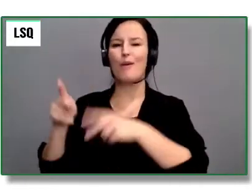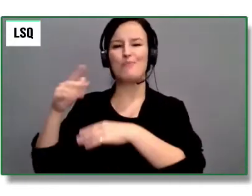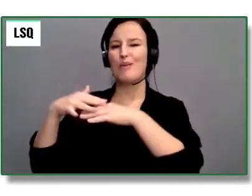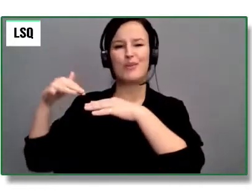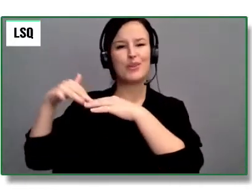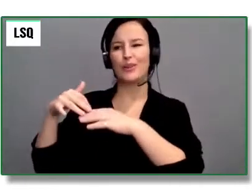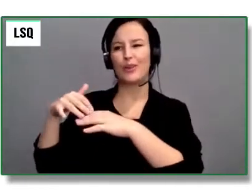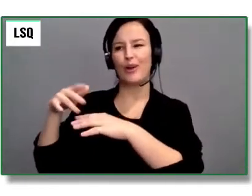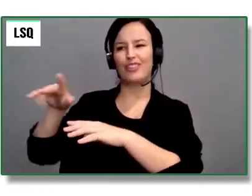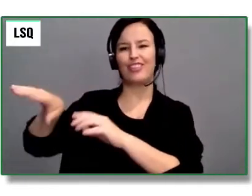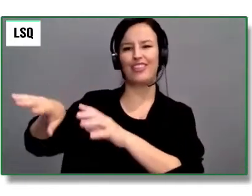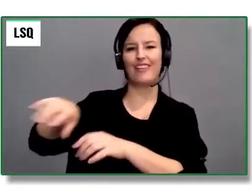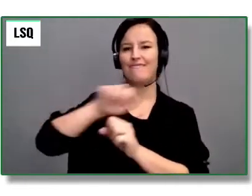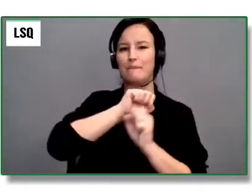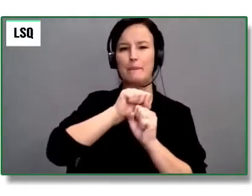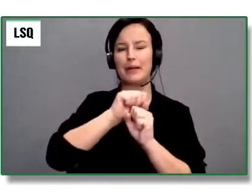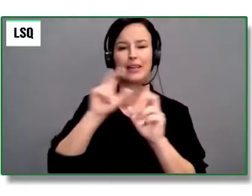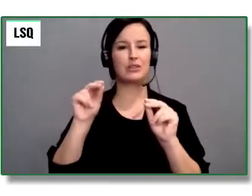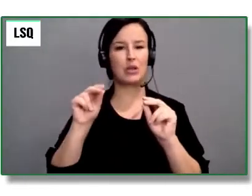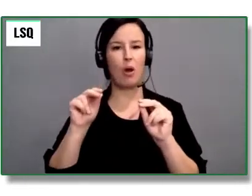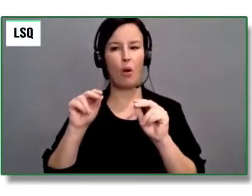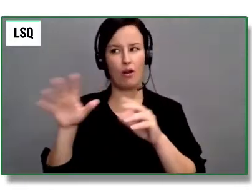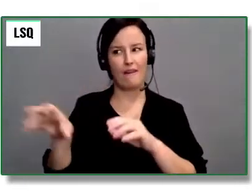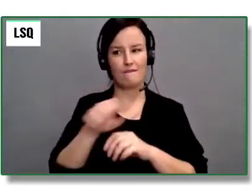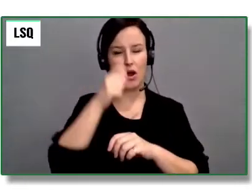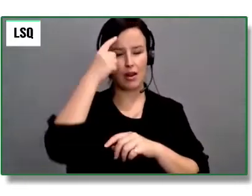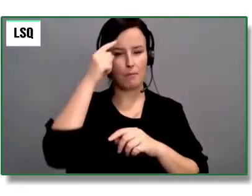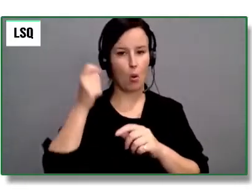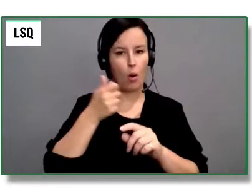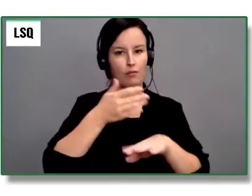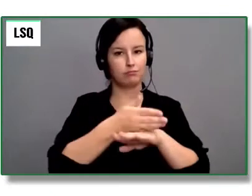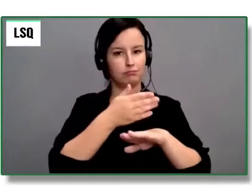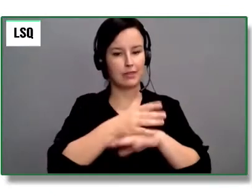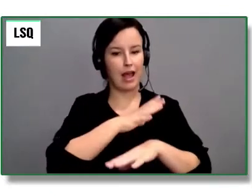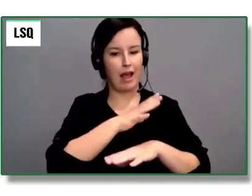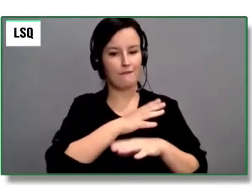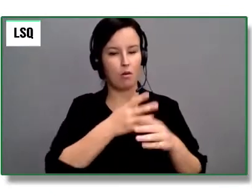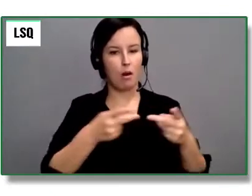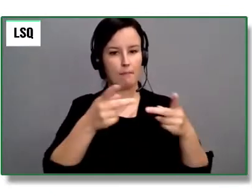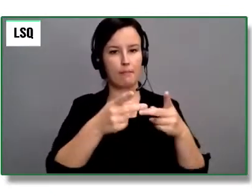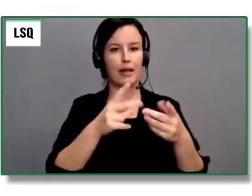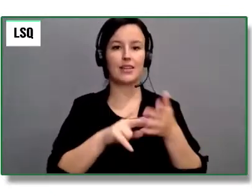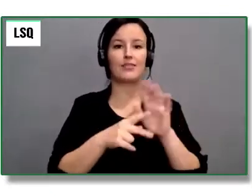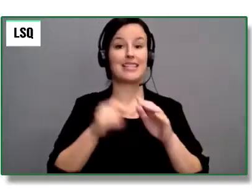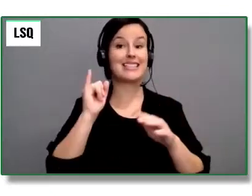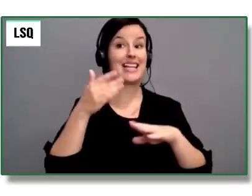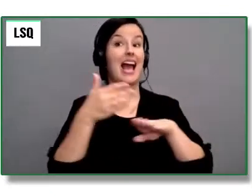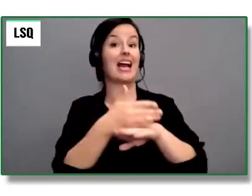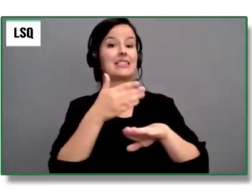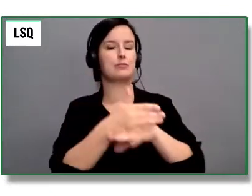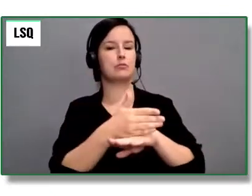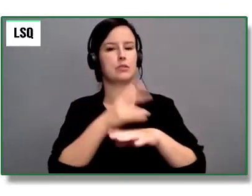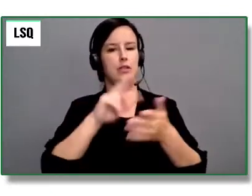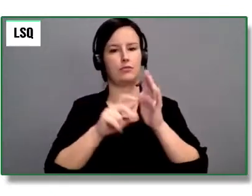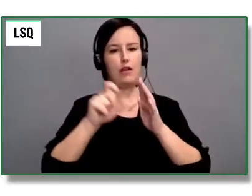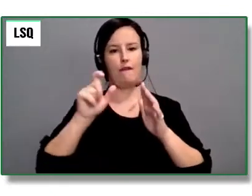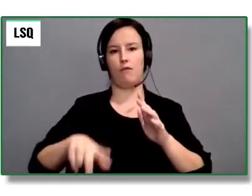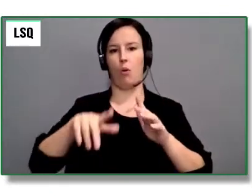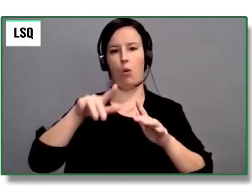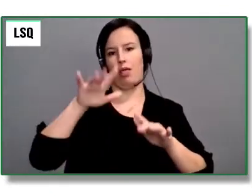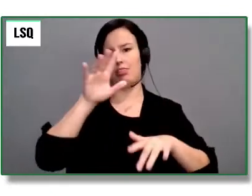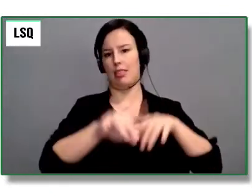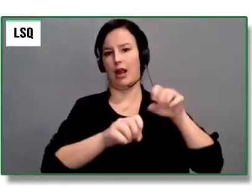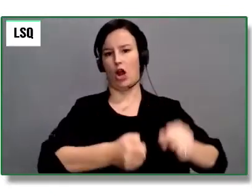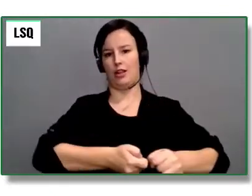été volée pour créer des parcs. Donc, je vais parler de l'accessibilité des parcs qui doit inclure la décolonisation,